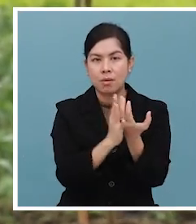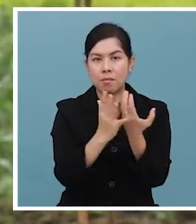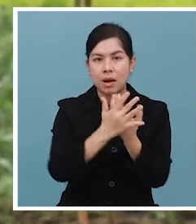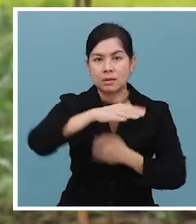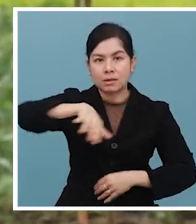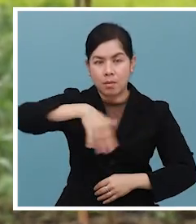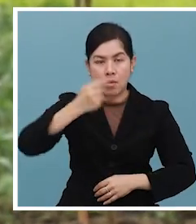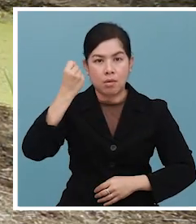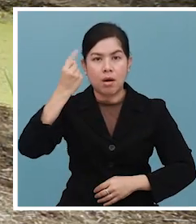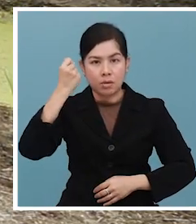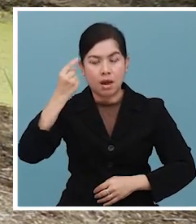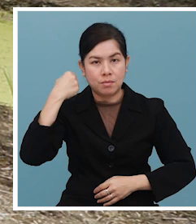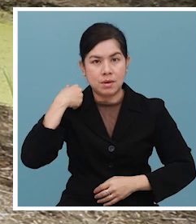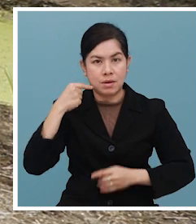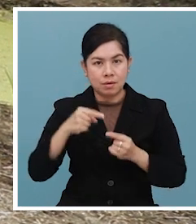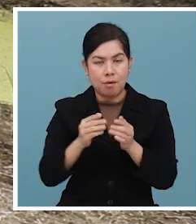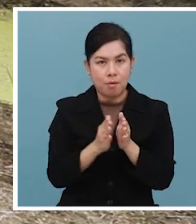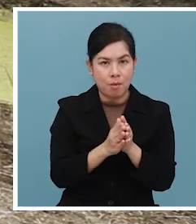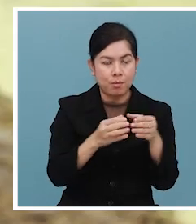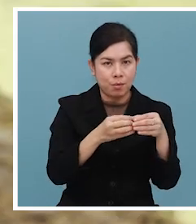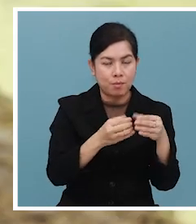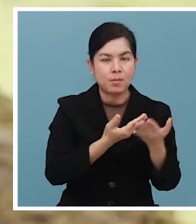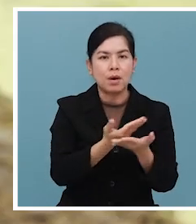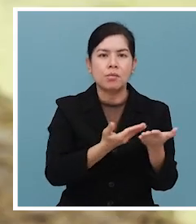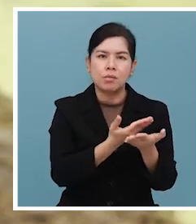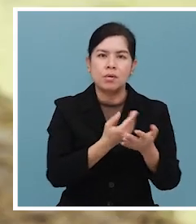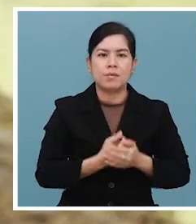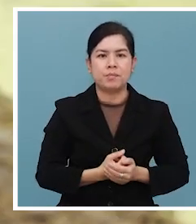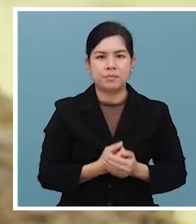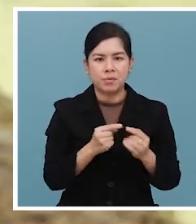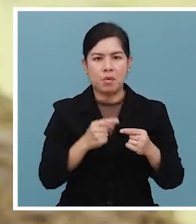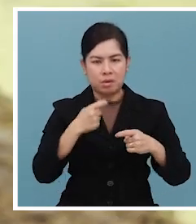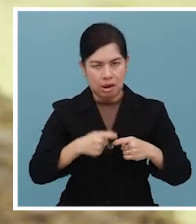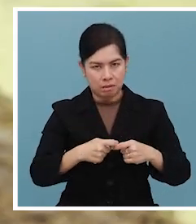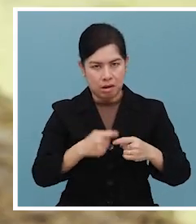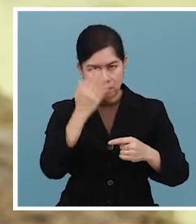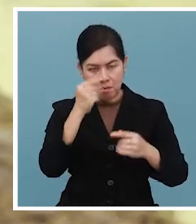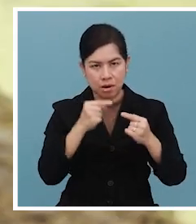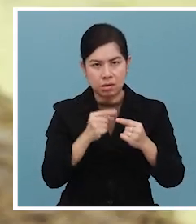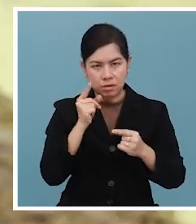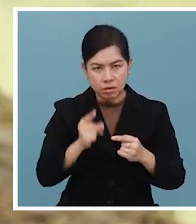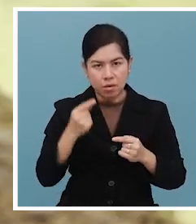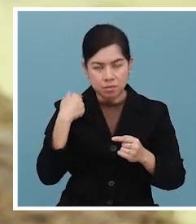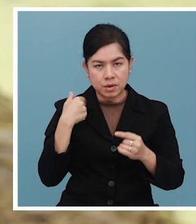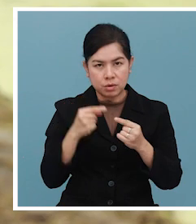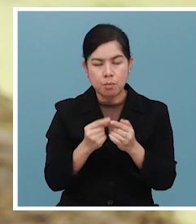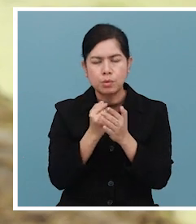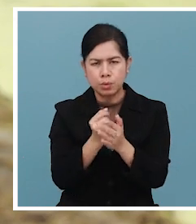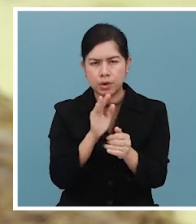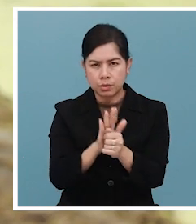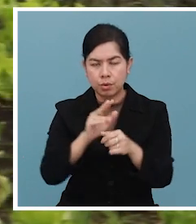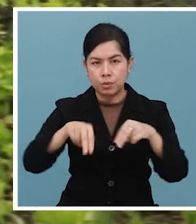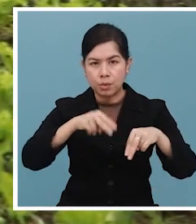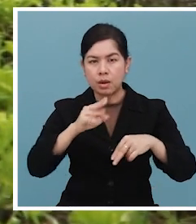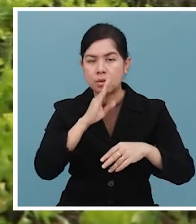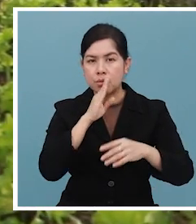ใจในวิธีคิดอย่างนี้ด้วยไหม ใช่ค่ะเขาก็จะเริ่มเข้ามาการจะพูดคุยกับเขาก็ยากนะต้องให้เขาไปหาประสบการณ์จากการหาตลาดให้เขาเหมือน